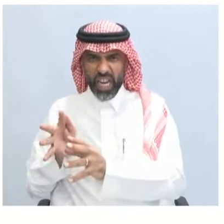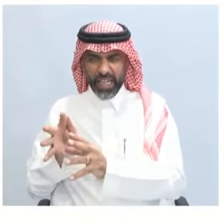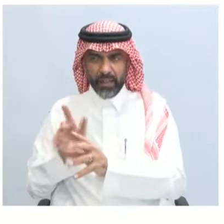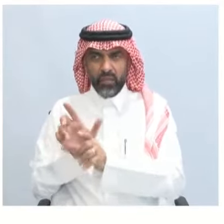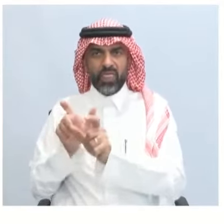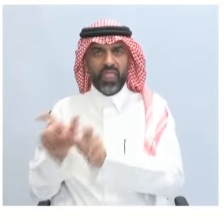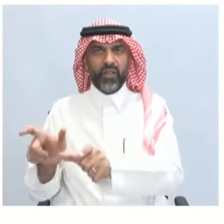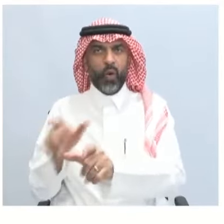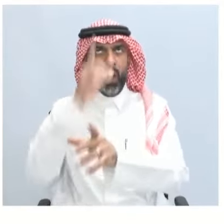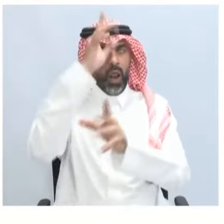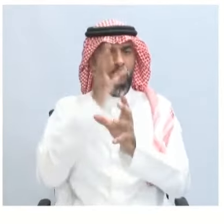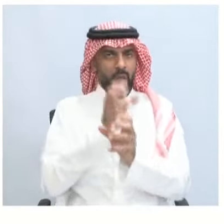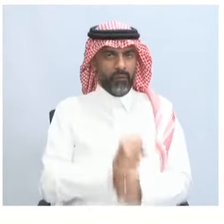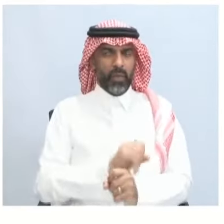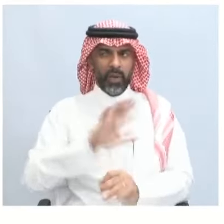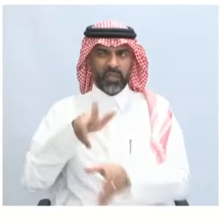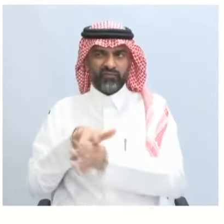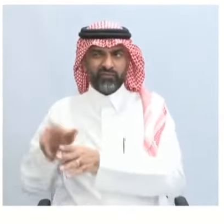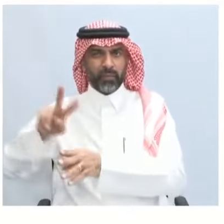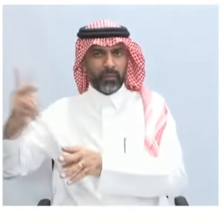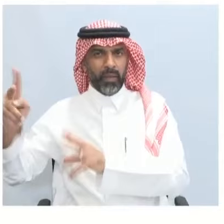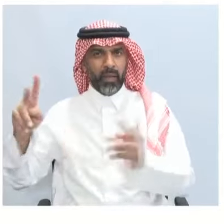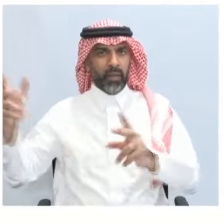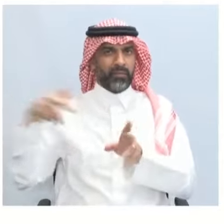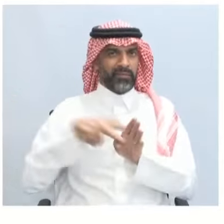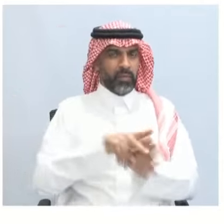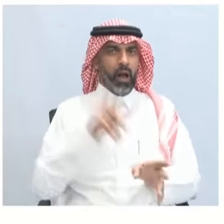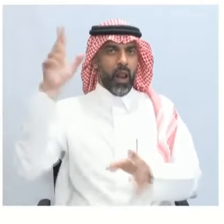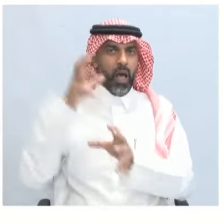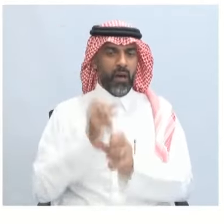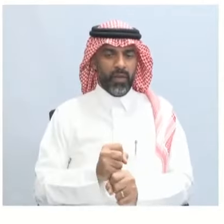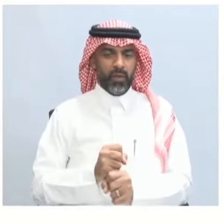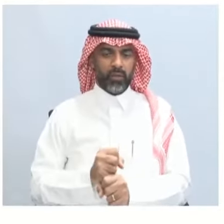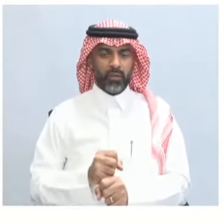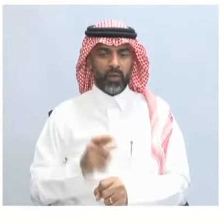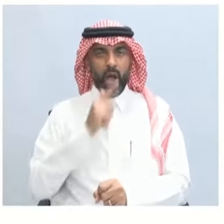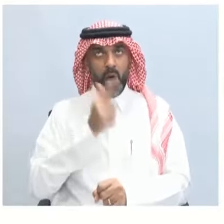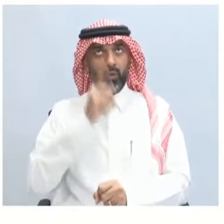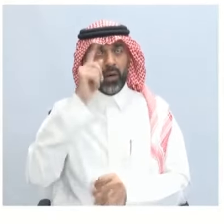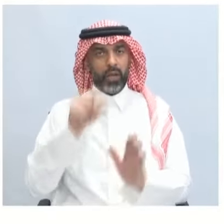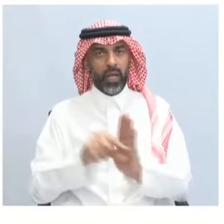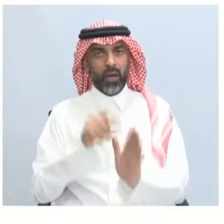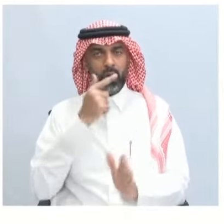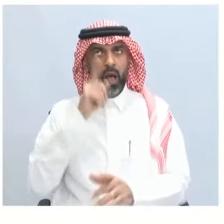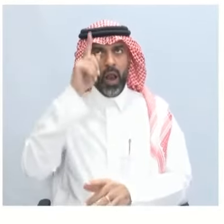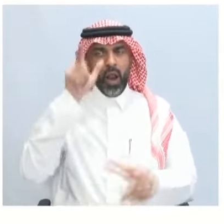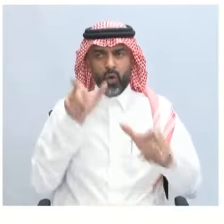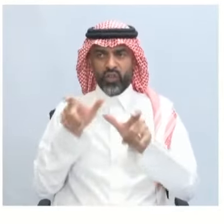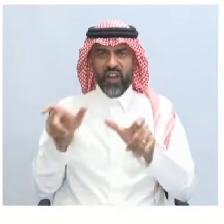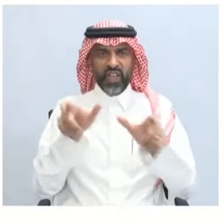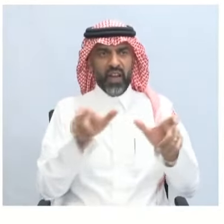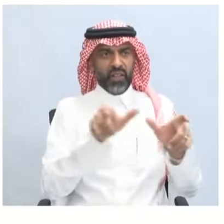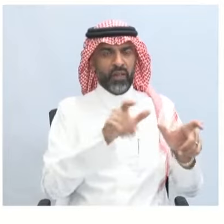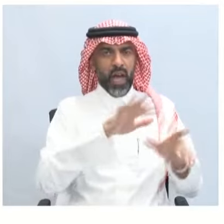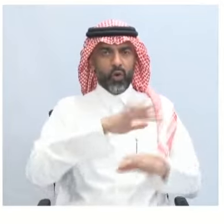ويحفظهم من كيد الكائدين قال الله جل وعلا ان الله يدافع عن الذين امنوا ان الله لا